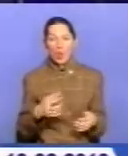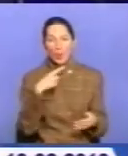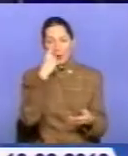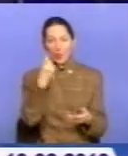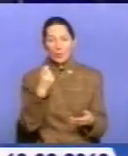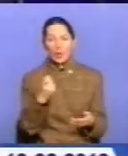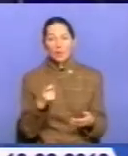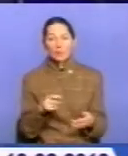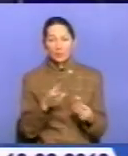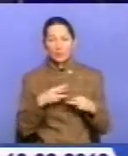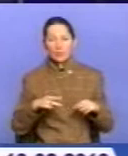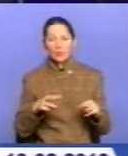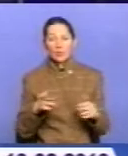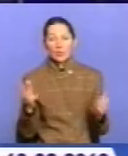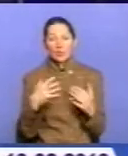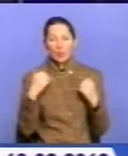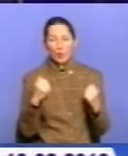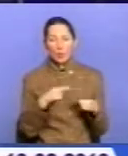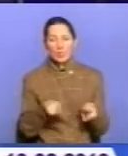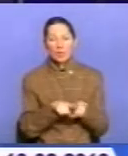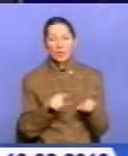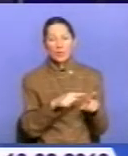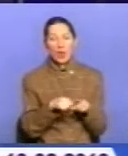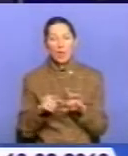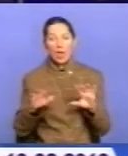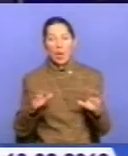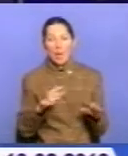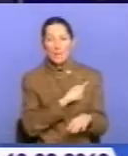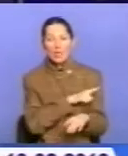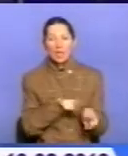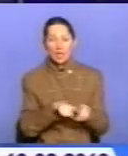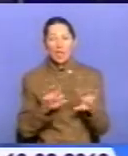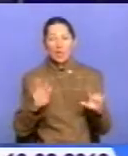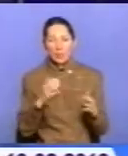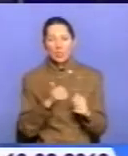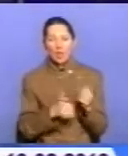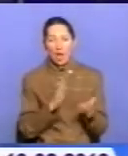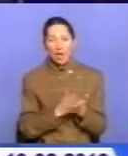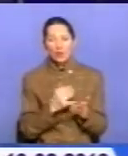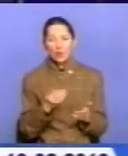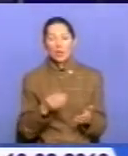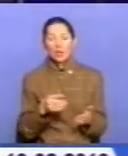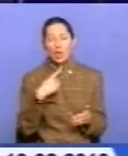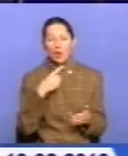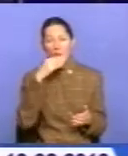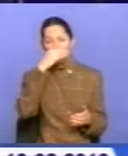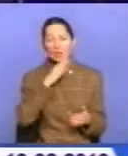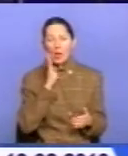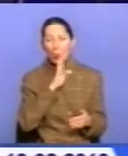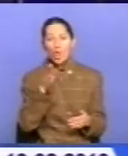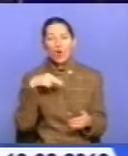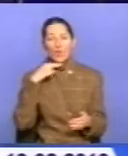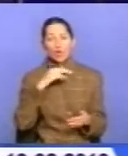охорони здоров'я. За словами медиків, такі випадки останнім часом не рідкість. Вони закликають батьків бути уважними до стану своїх дітей